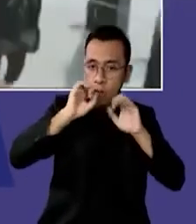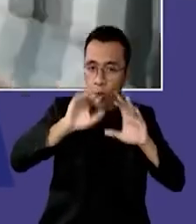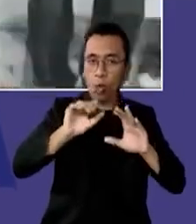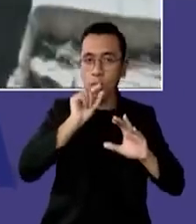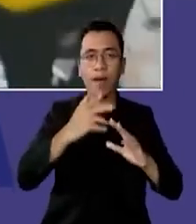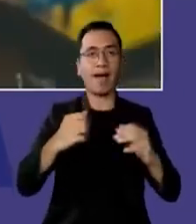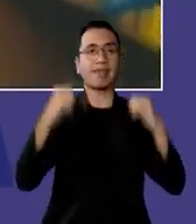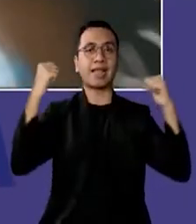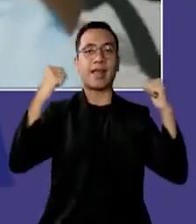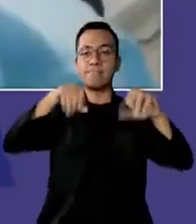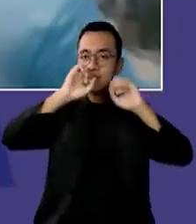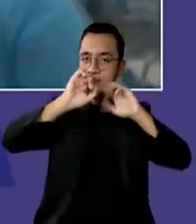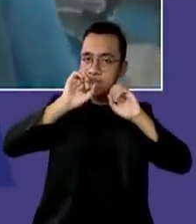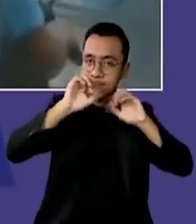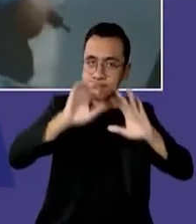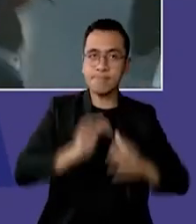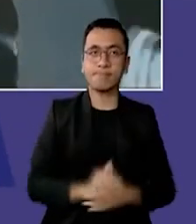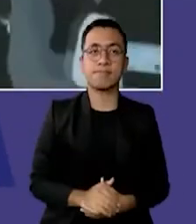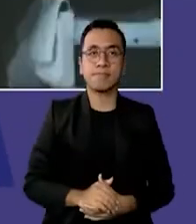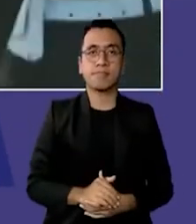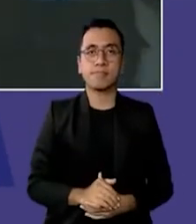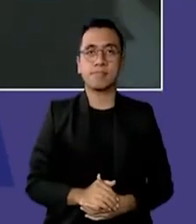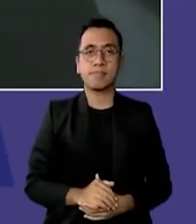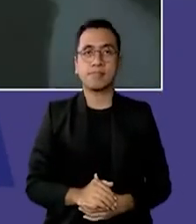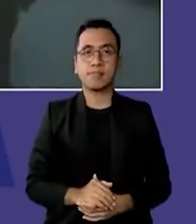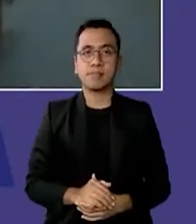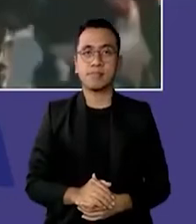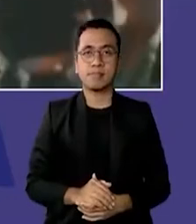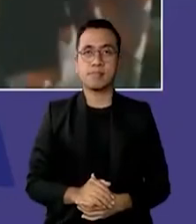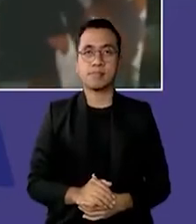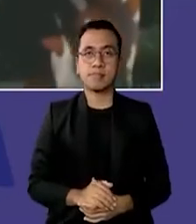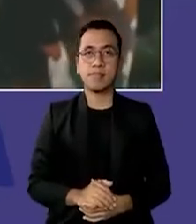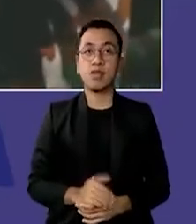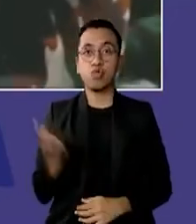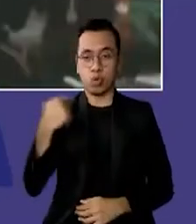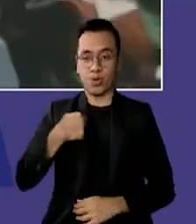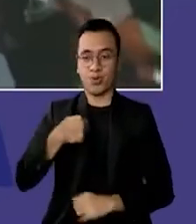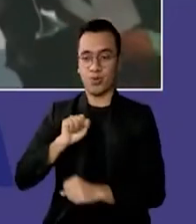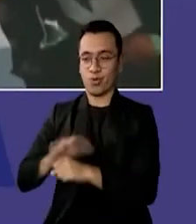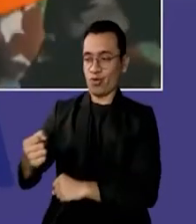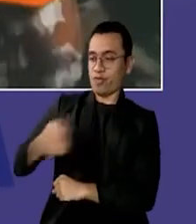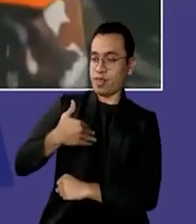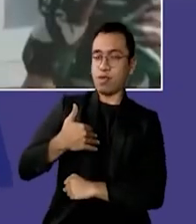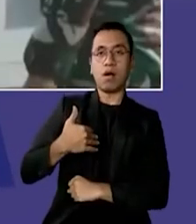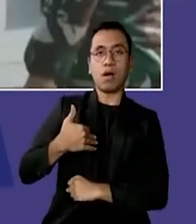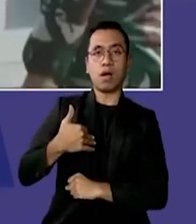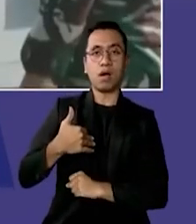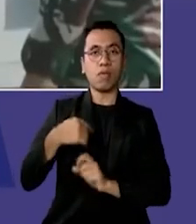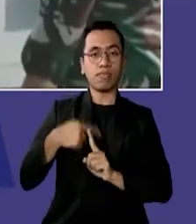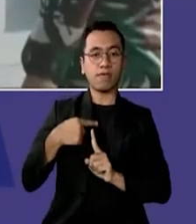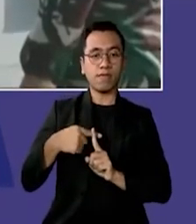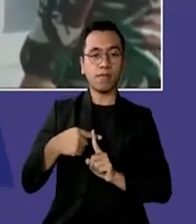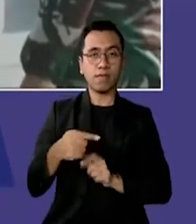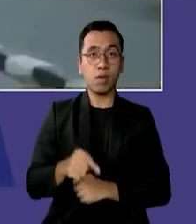karena memang ketika saya ada dapat itu memang jempling deh semua diam di Karawang Ini enggak ada keluar rumah mungkin karena memang mungkin contohnya adalah